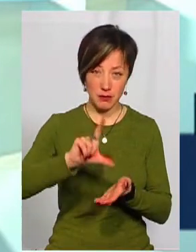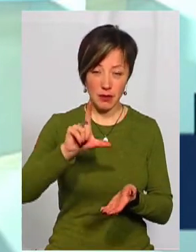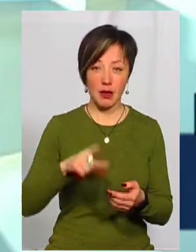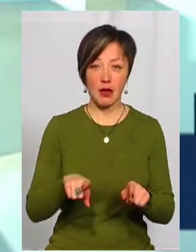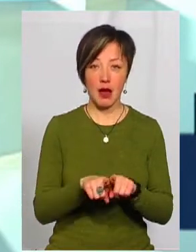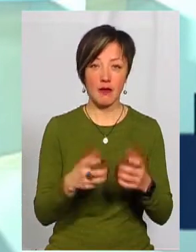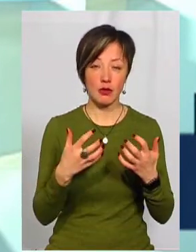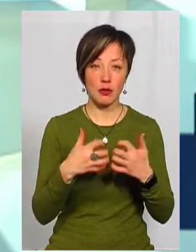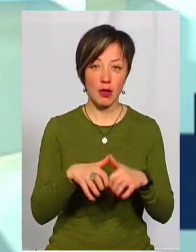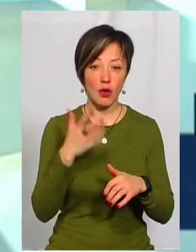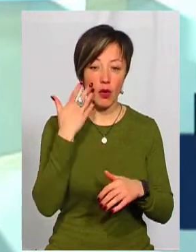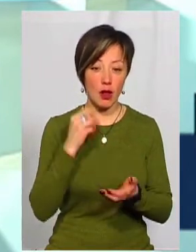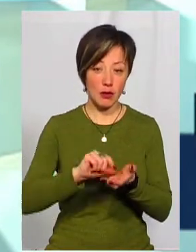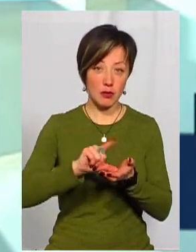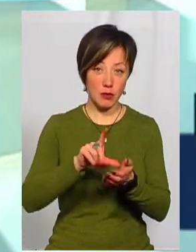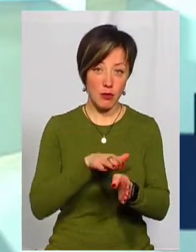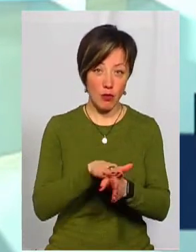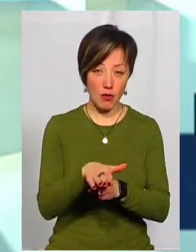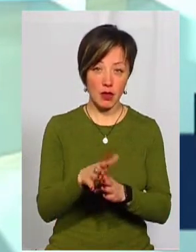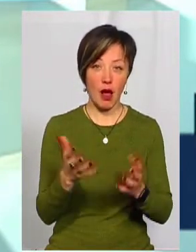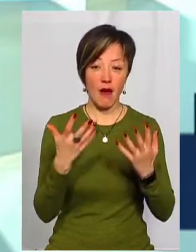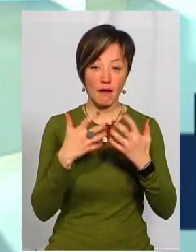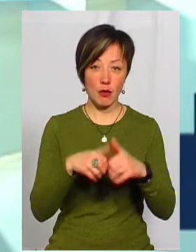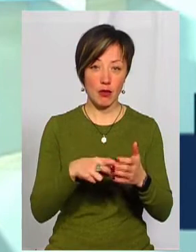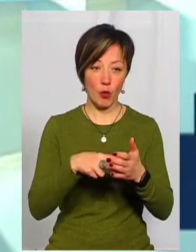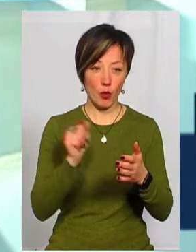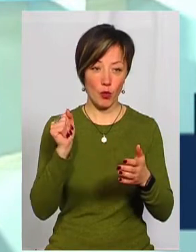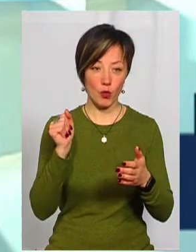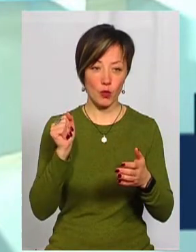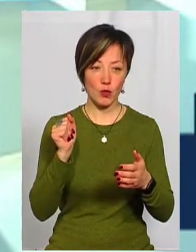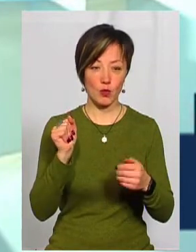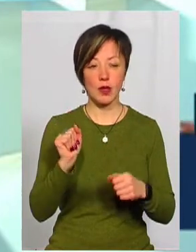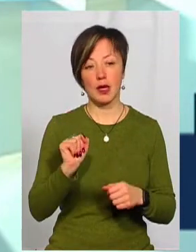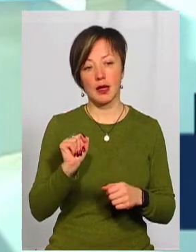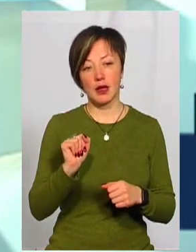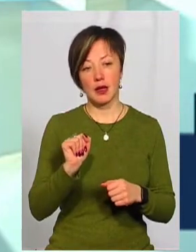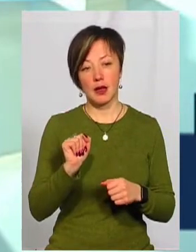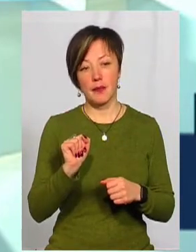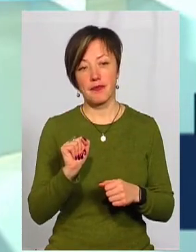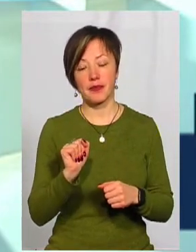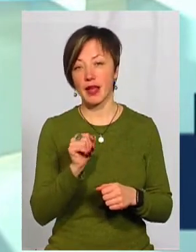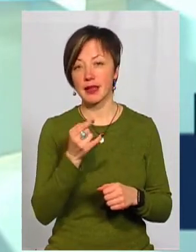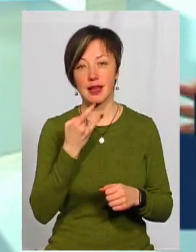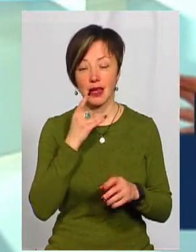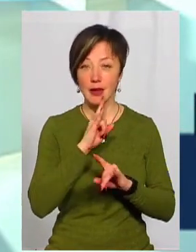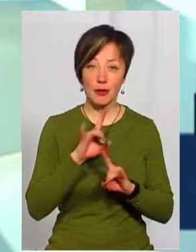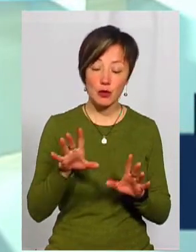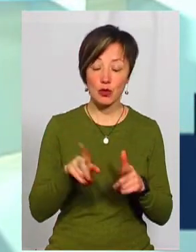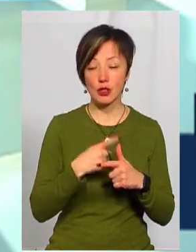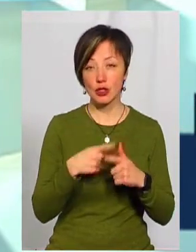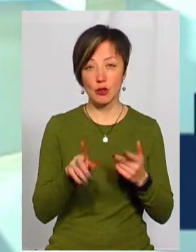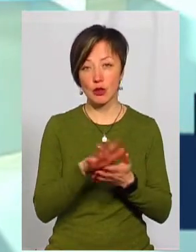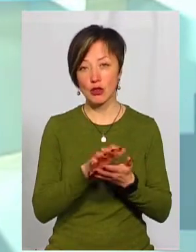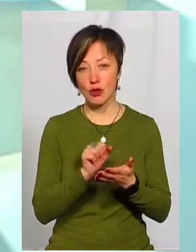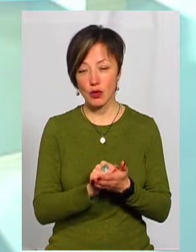відповідно автоматика, коли батарея набрала повністю зарядку, вона виключає його, тобто перезарядки не буде, чи там, не дай Боже,